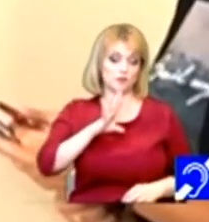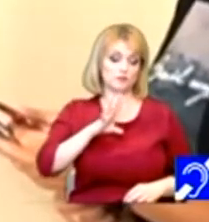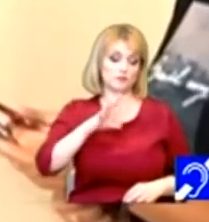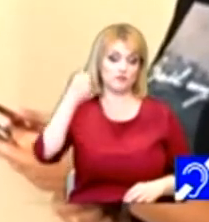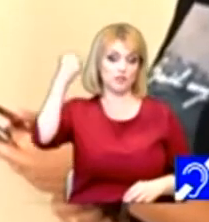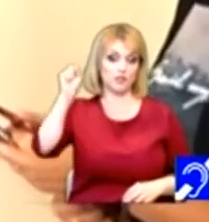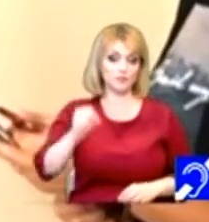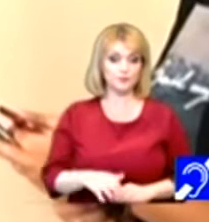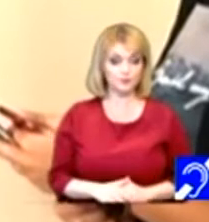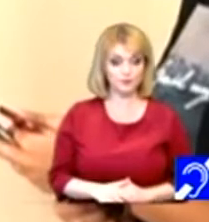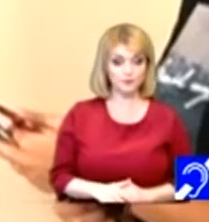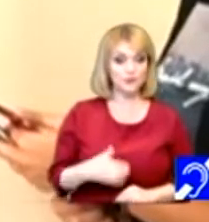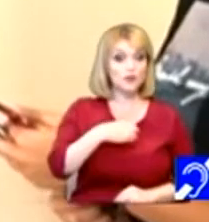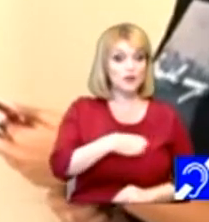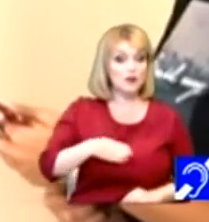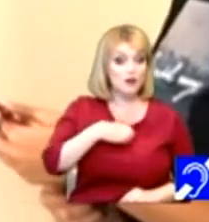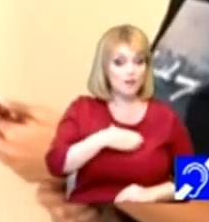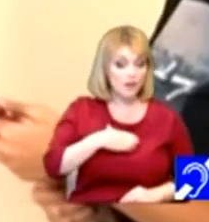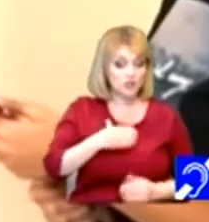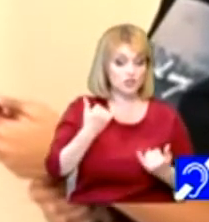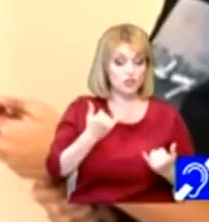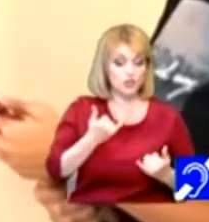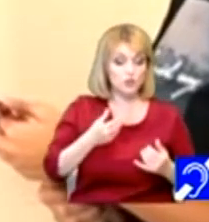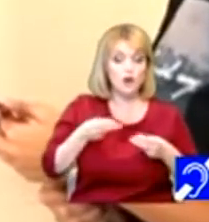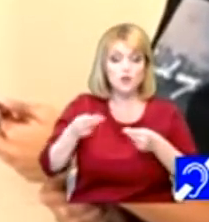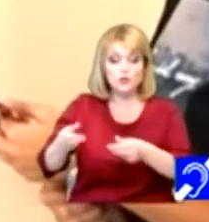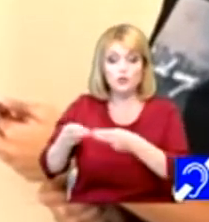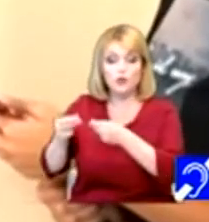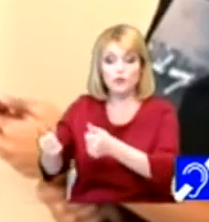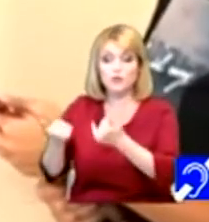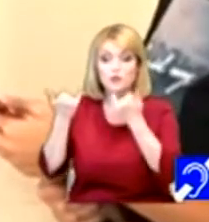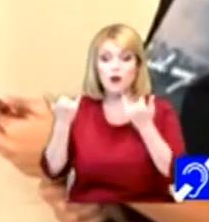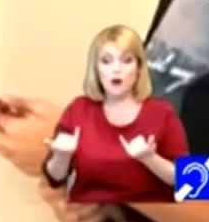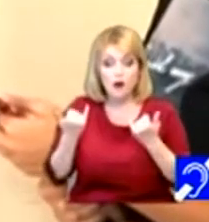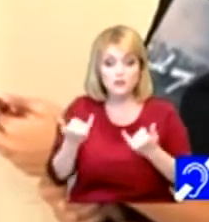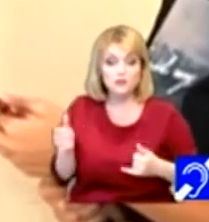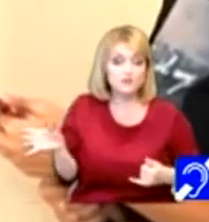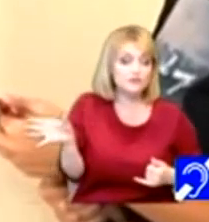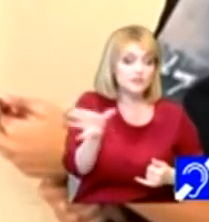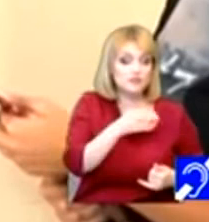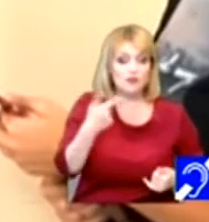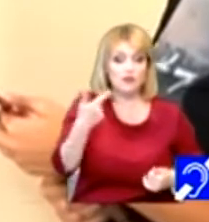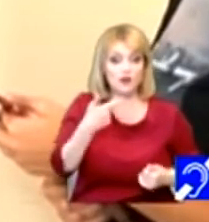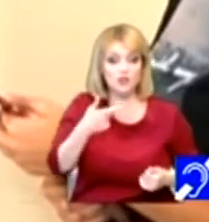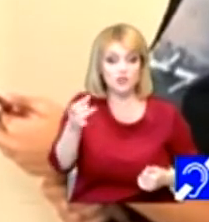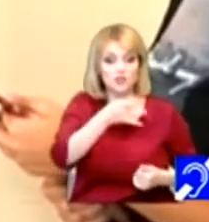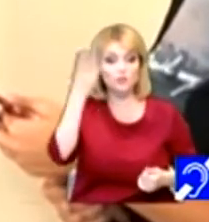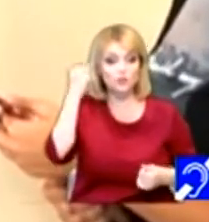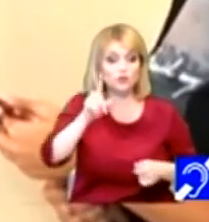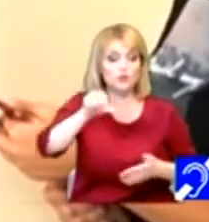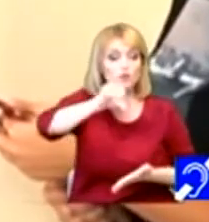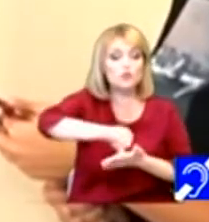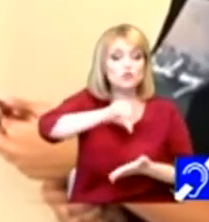ca să convingem astăzi toți cetățenii de Republica Moldova să participe în